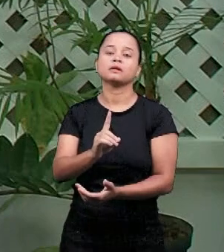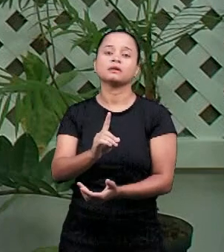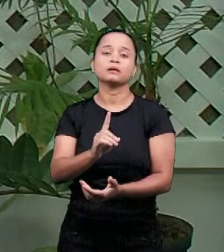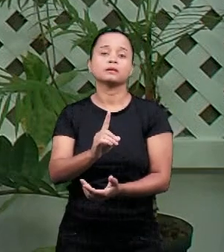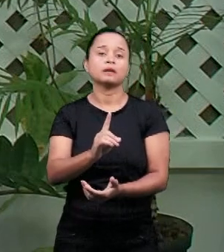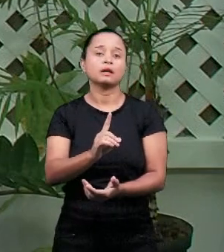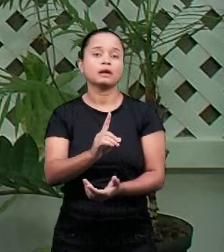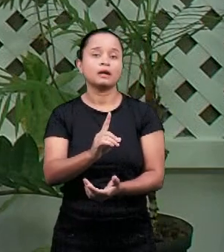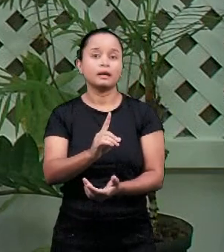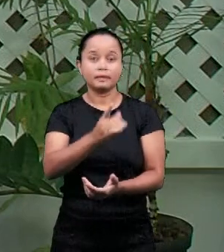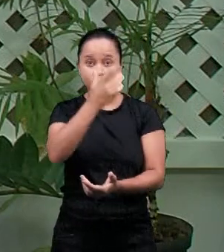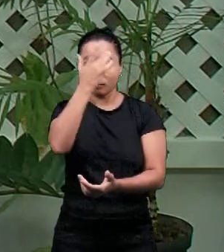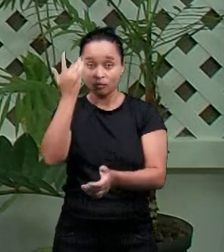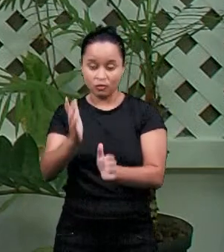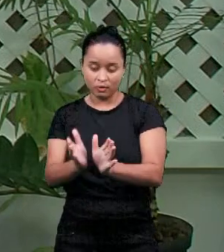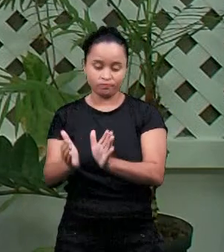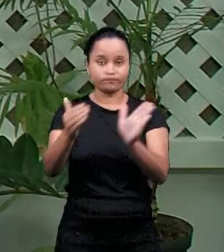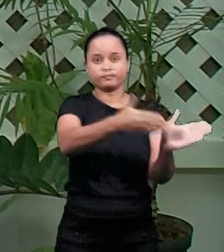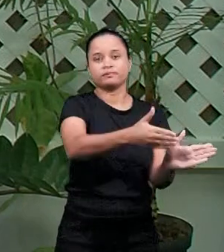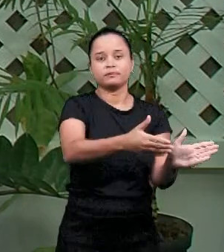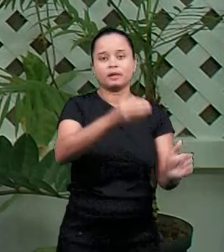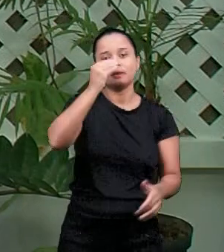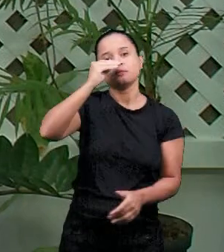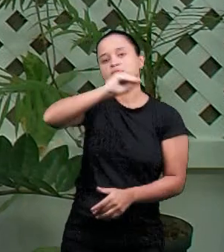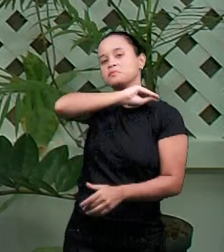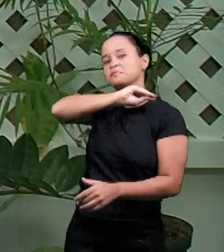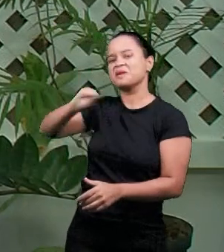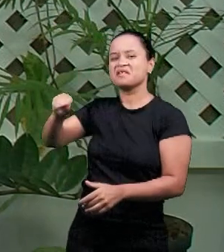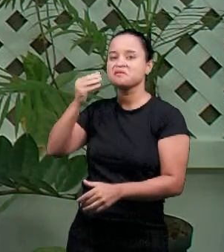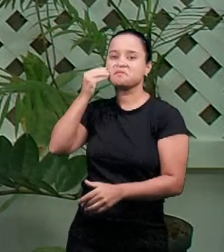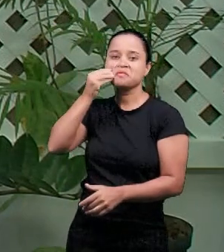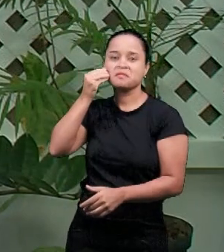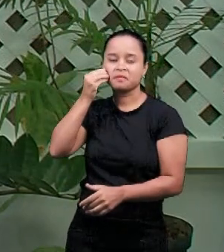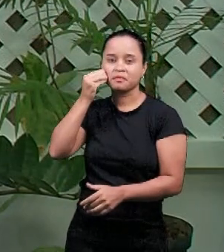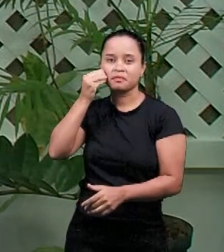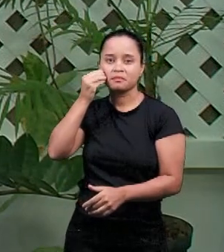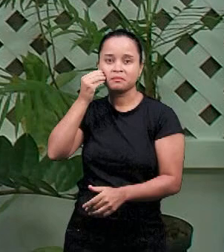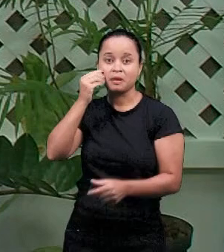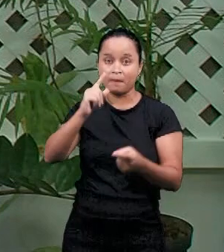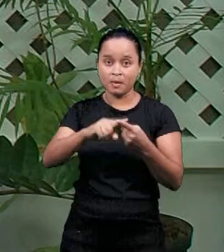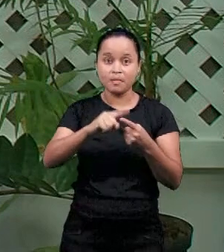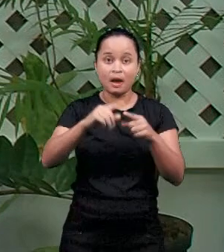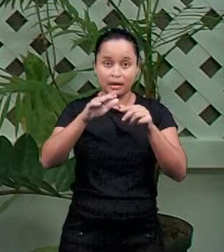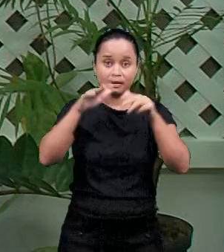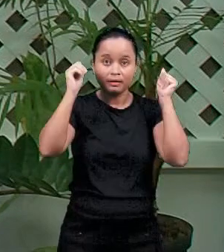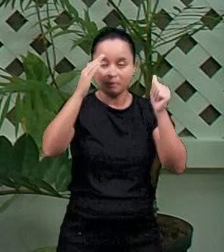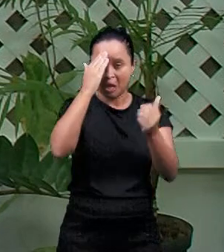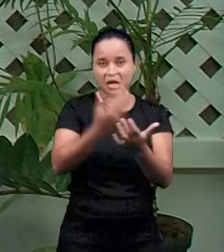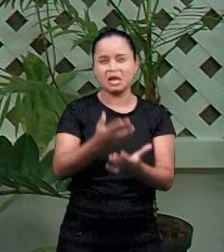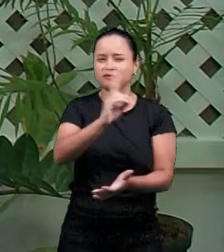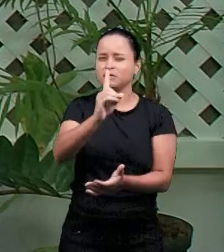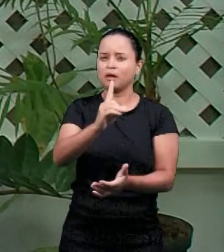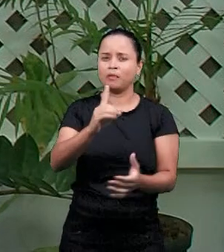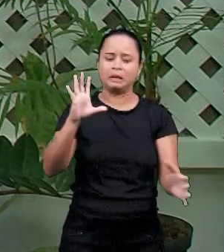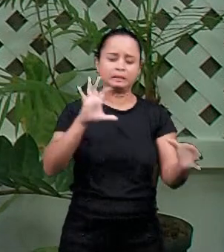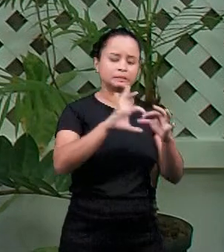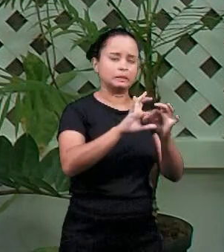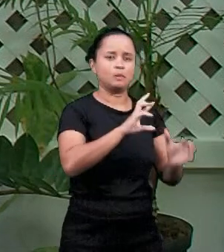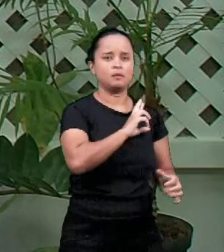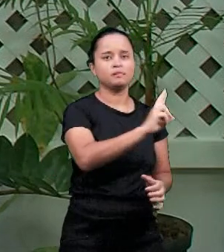l'expérience. L'anathème, c'est celui qui ne croit pas en Jésus. Il est lié à la religion. Il